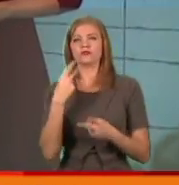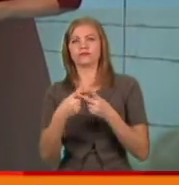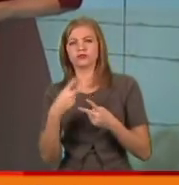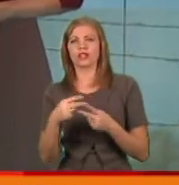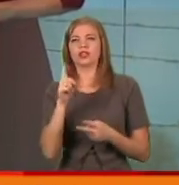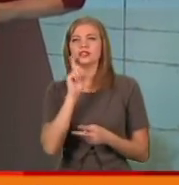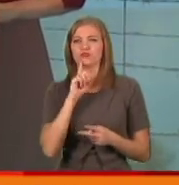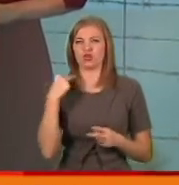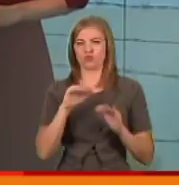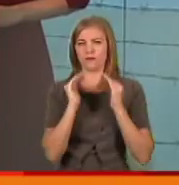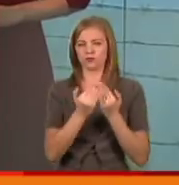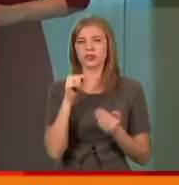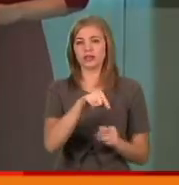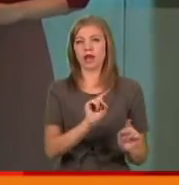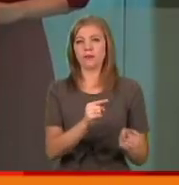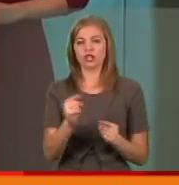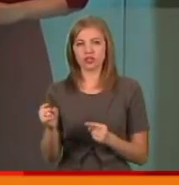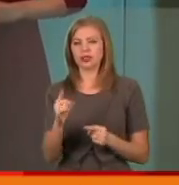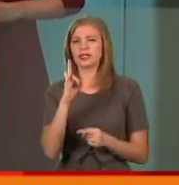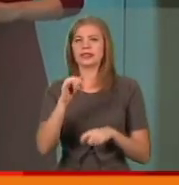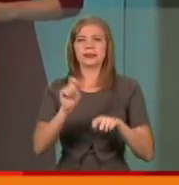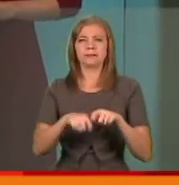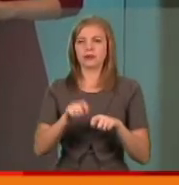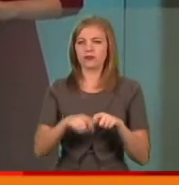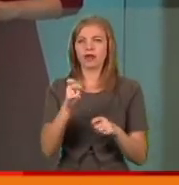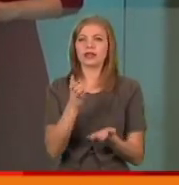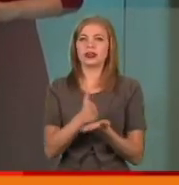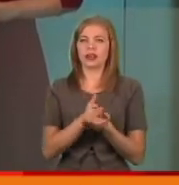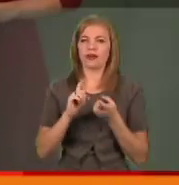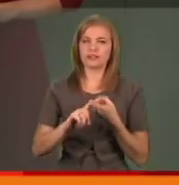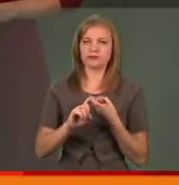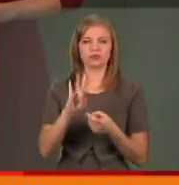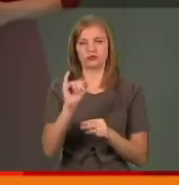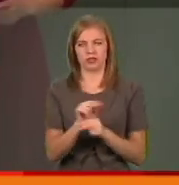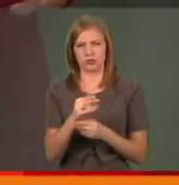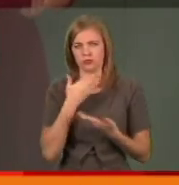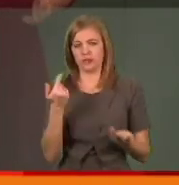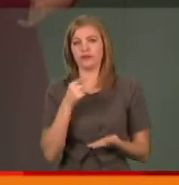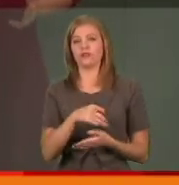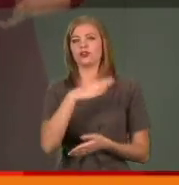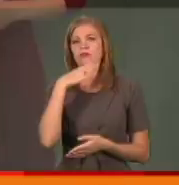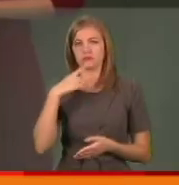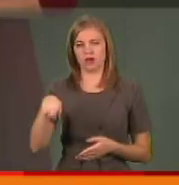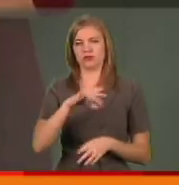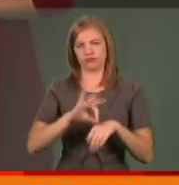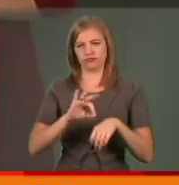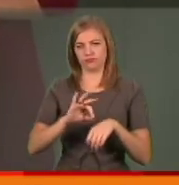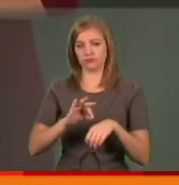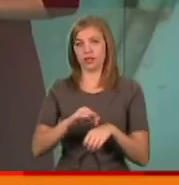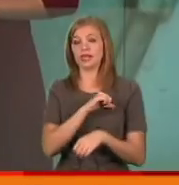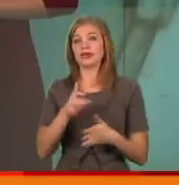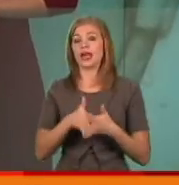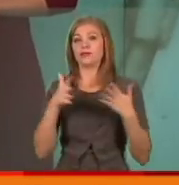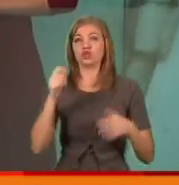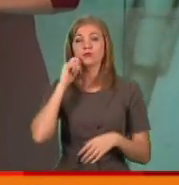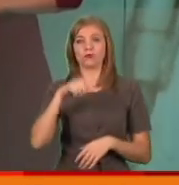ізолятори тимчасового тримання, там арештантів ані перевіряють на наявність вірусу, ані лікують. Вони масово хворіють. У найбільшому